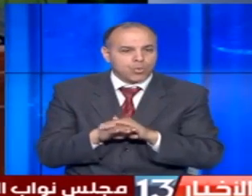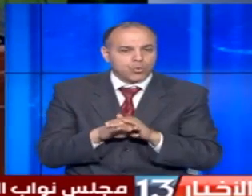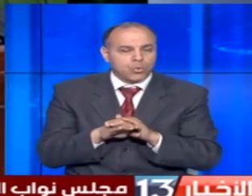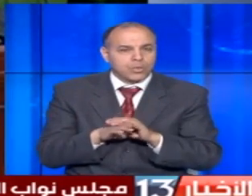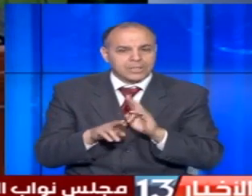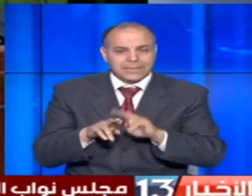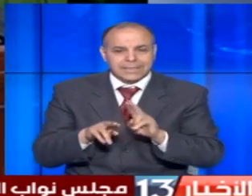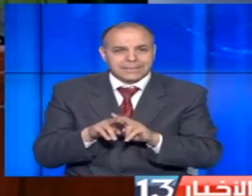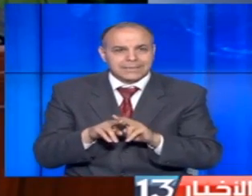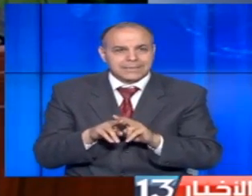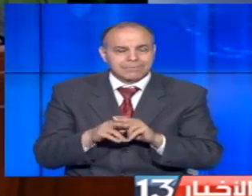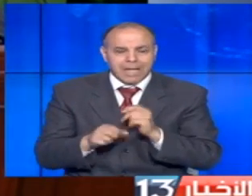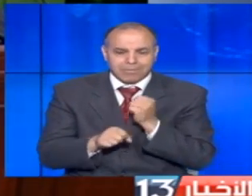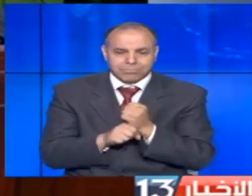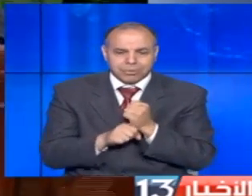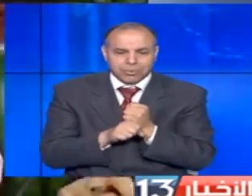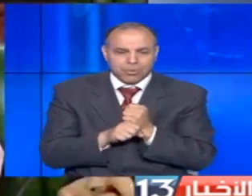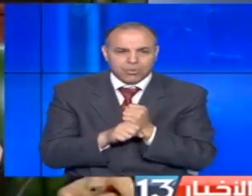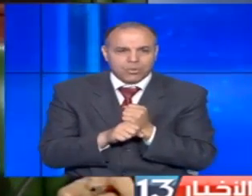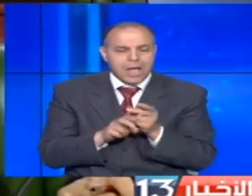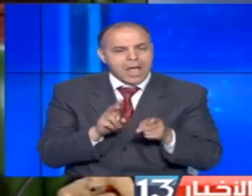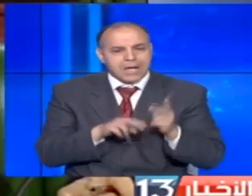بتحسين مناخ الاستثمار